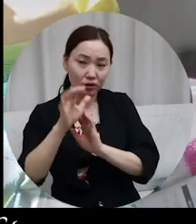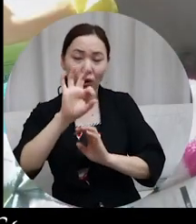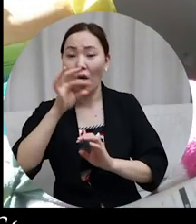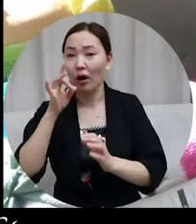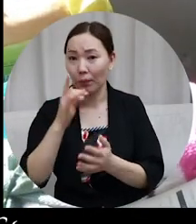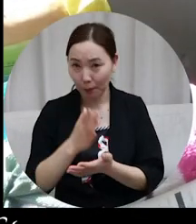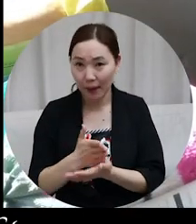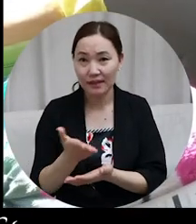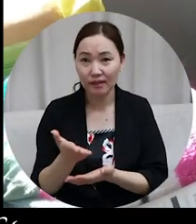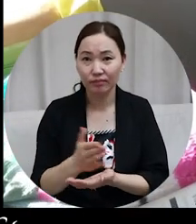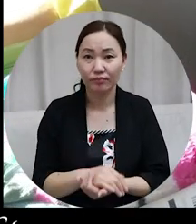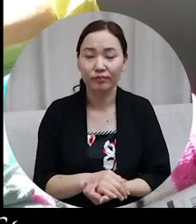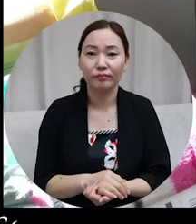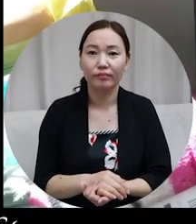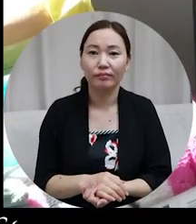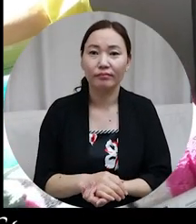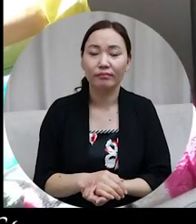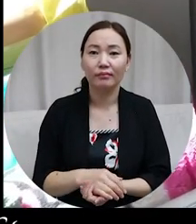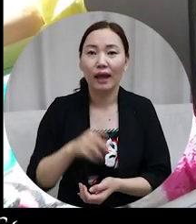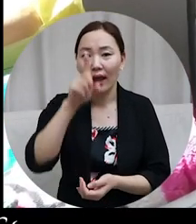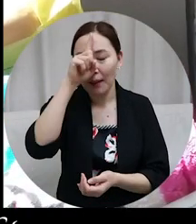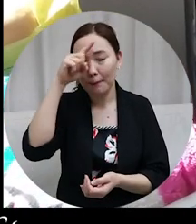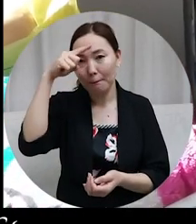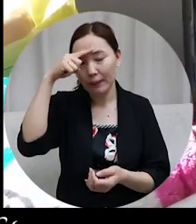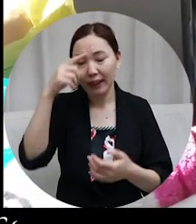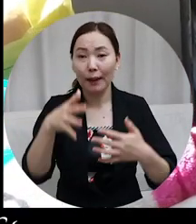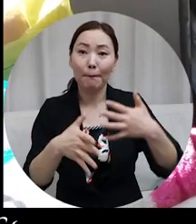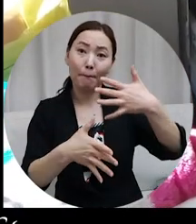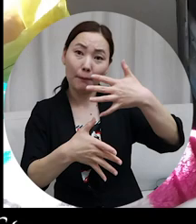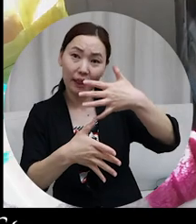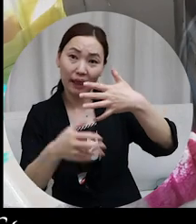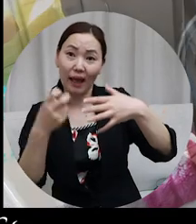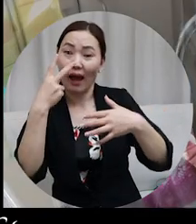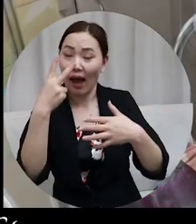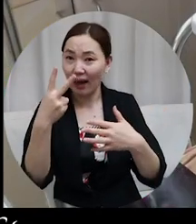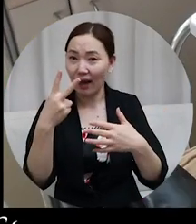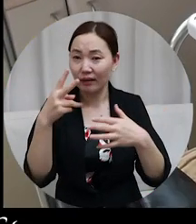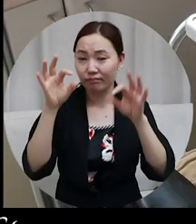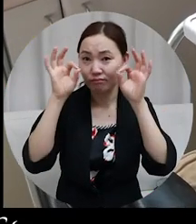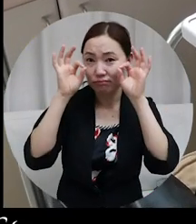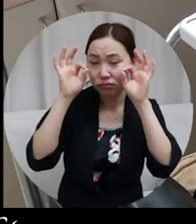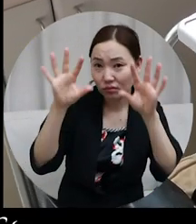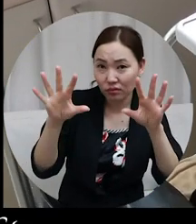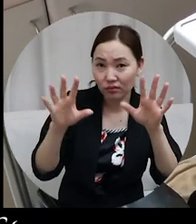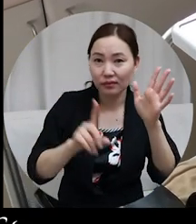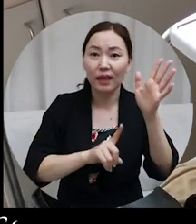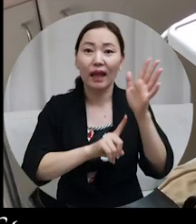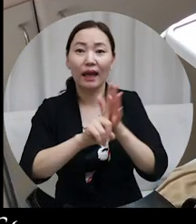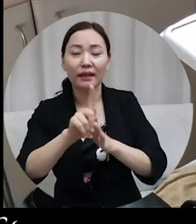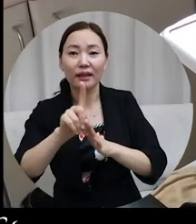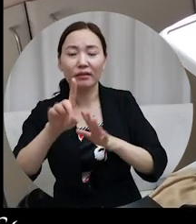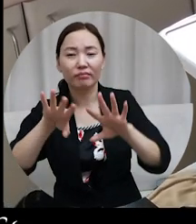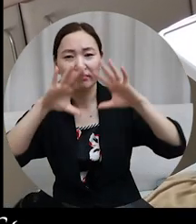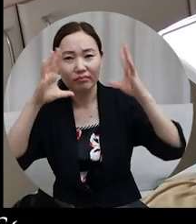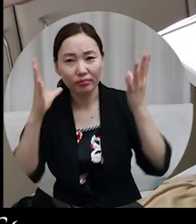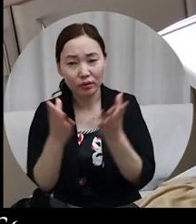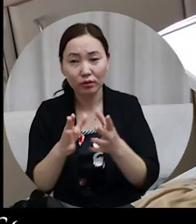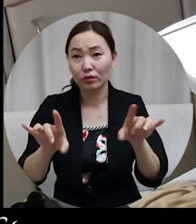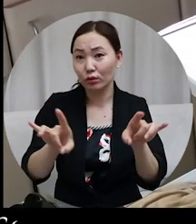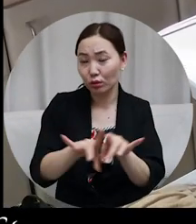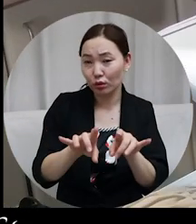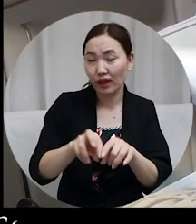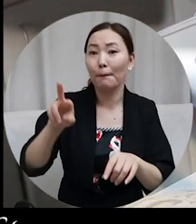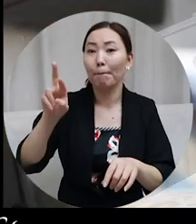шиг болсон л та. Тэр эмнэлгийнх нь байрлагын таарал жишээ нь гайхаж эхлэв тэгэл бүх юм гайх сар галгүйсэн ерөөсөө